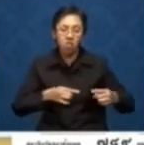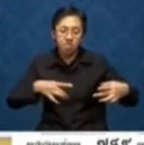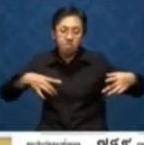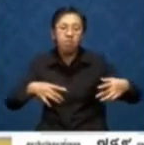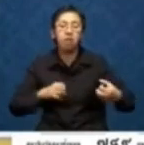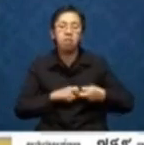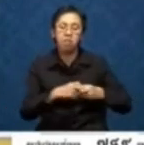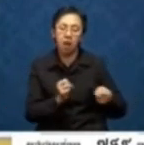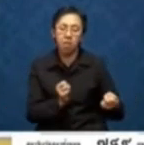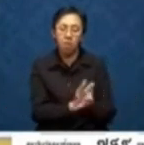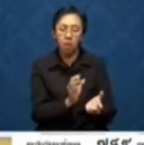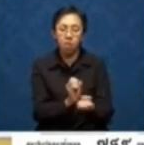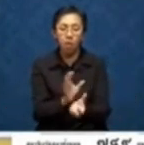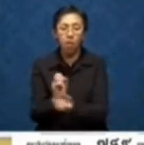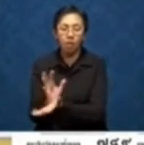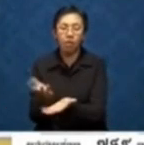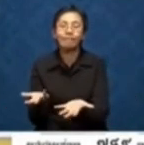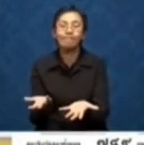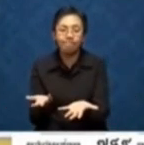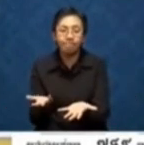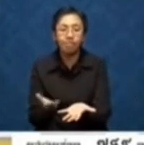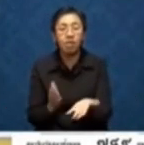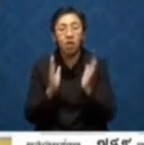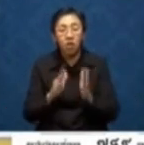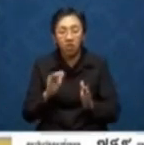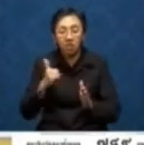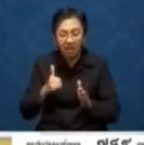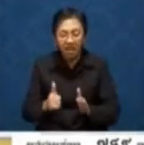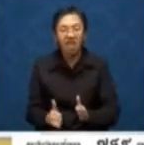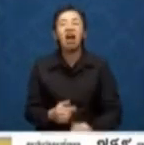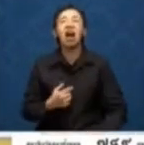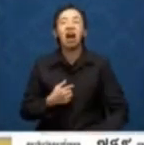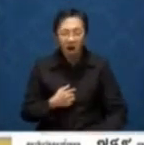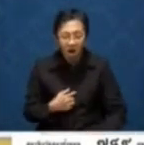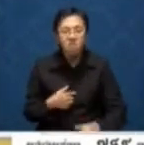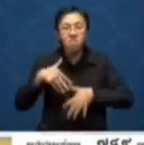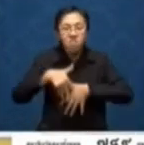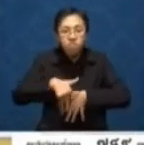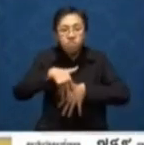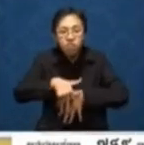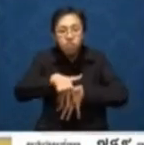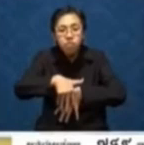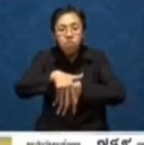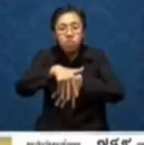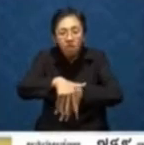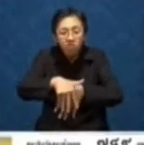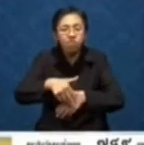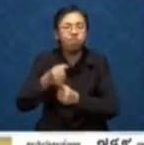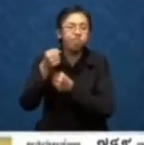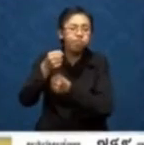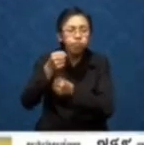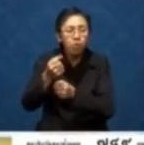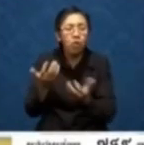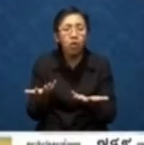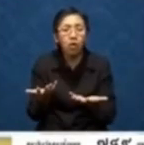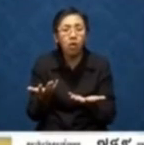ประเทศไทยคนลงถนนบ้านเมืองจะอยู่ยังไงครับ